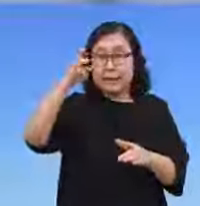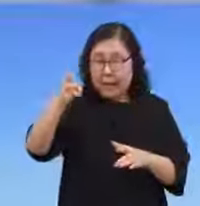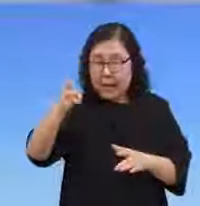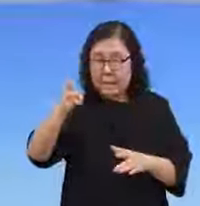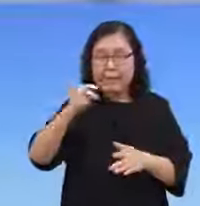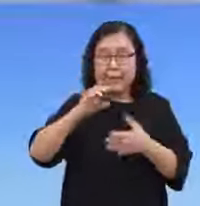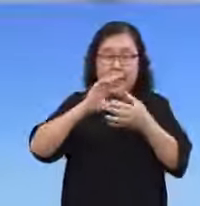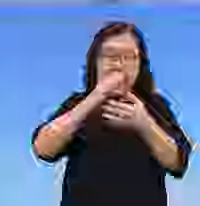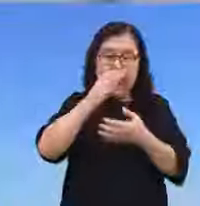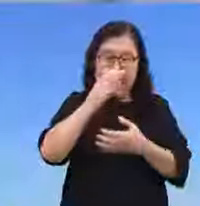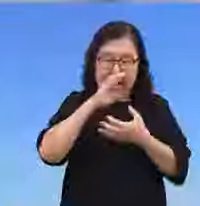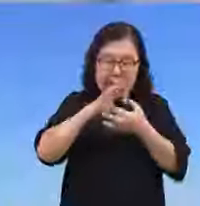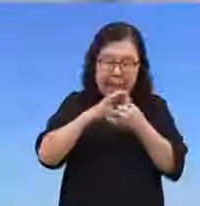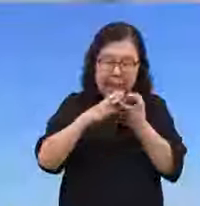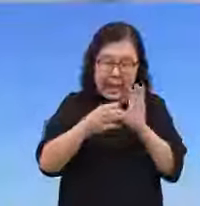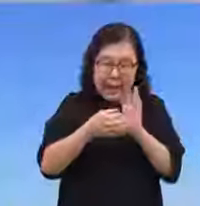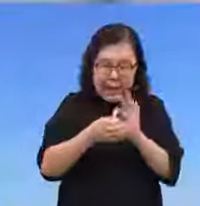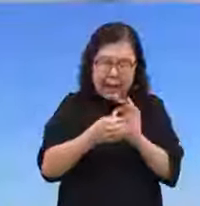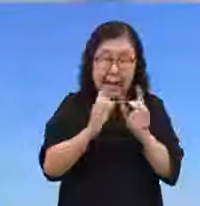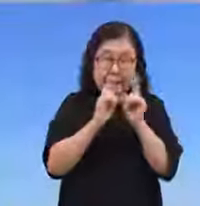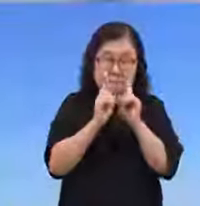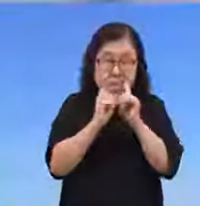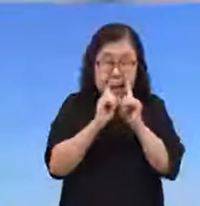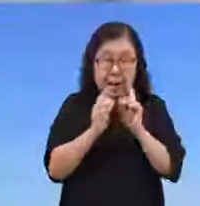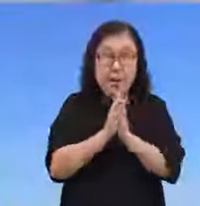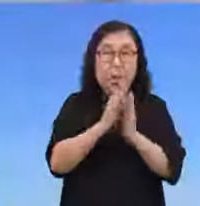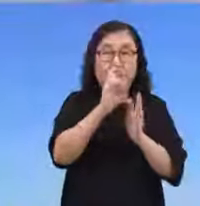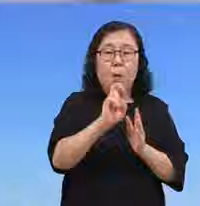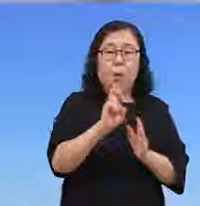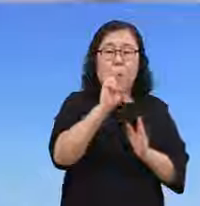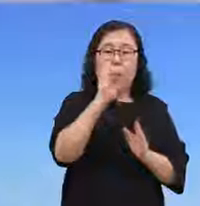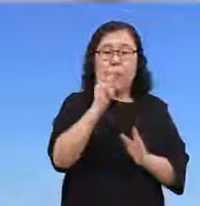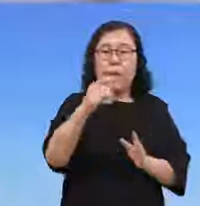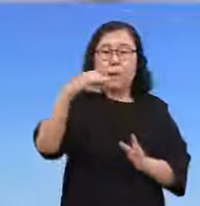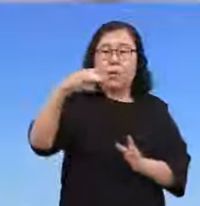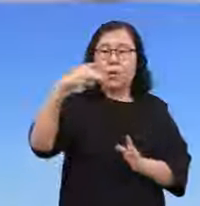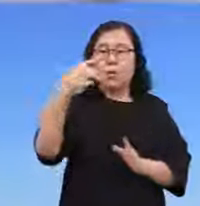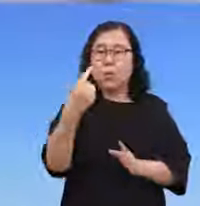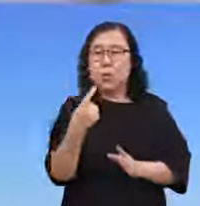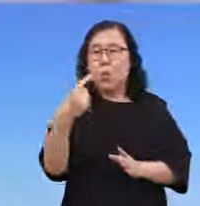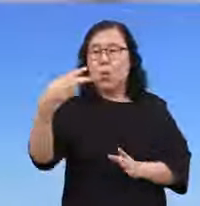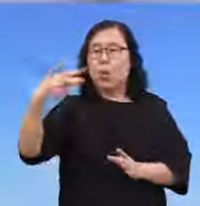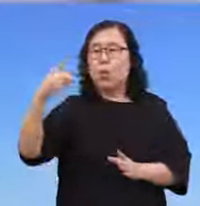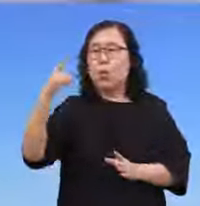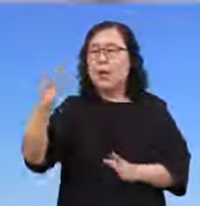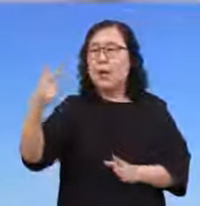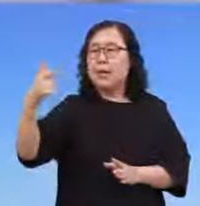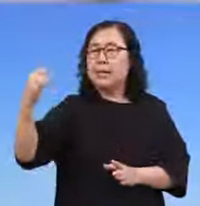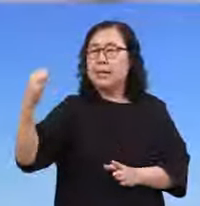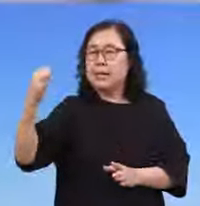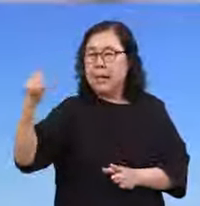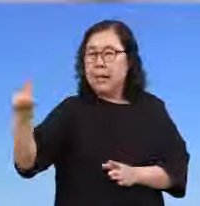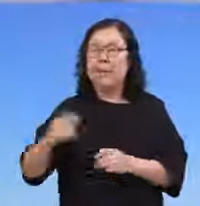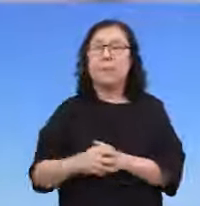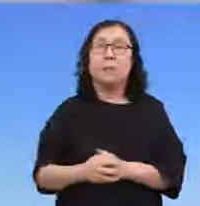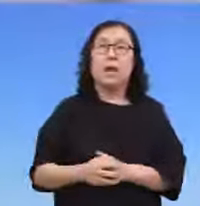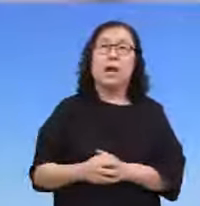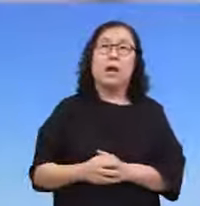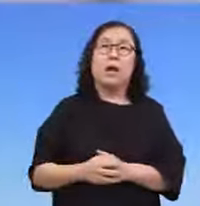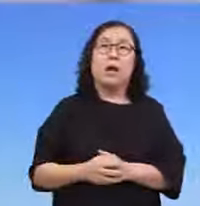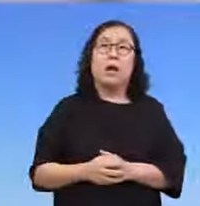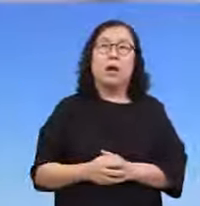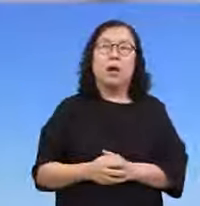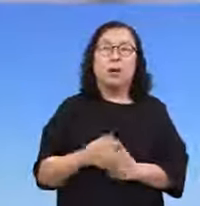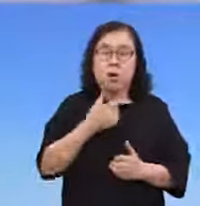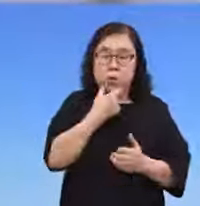메토데이아라는 단어인데요, 뜻이 이렇습니다. 속이려는 의도로 꾸미는 교활한 음모. 다시요,